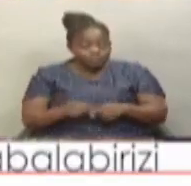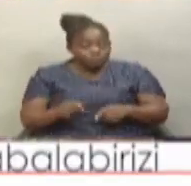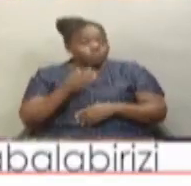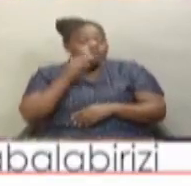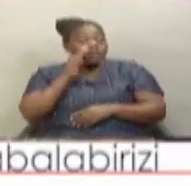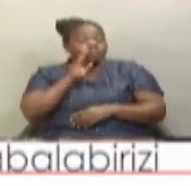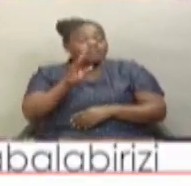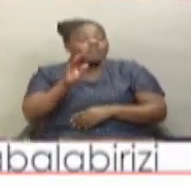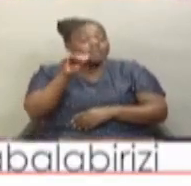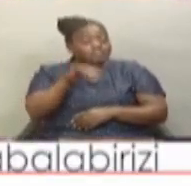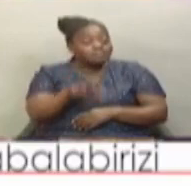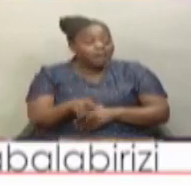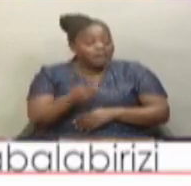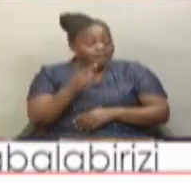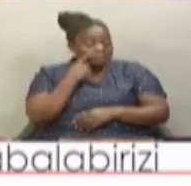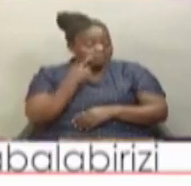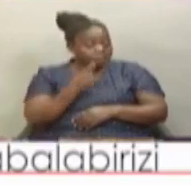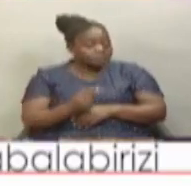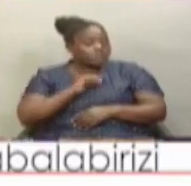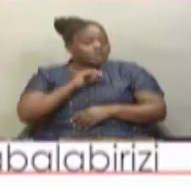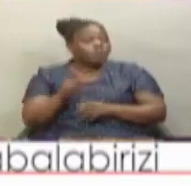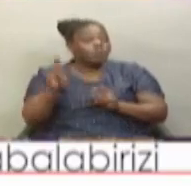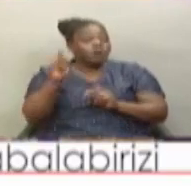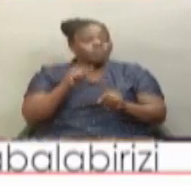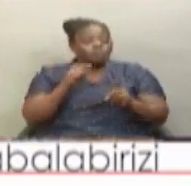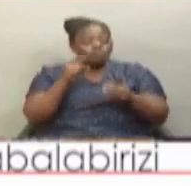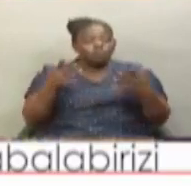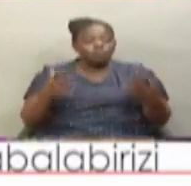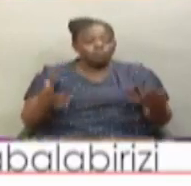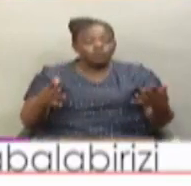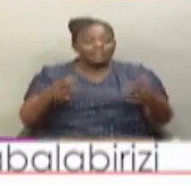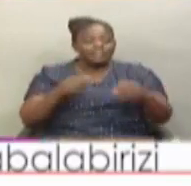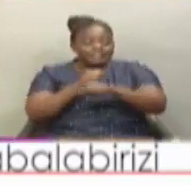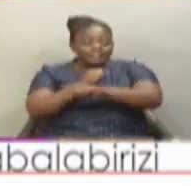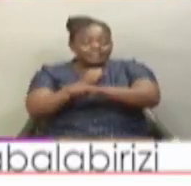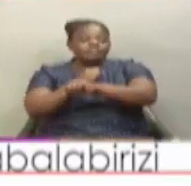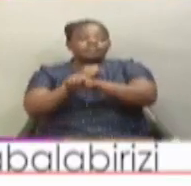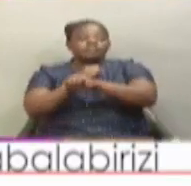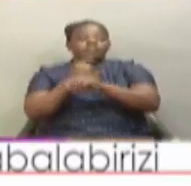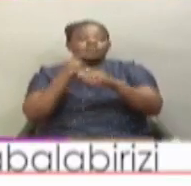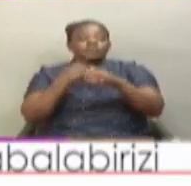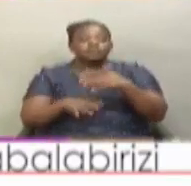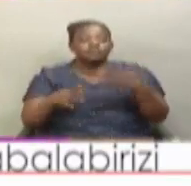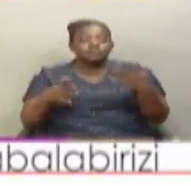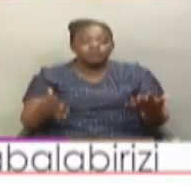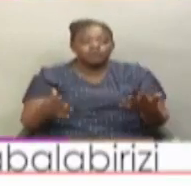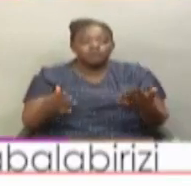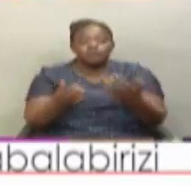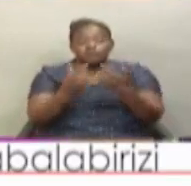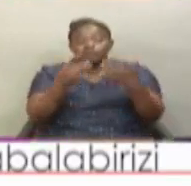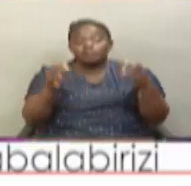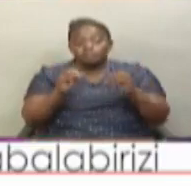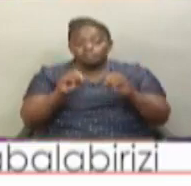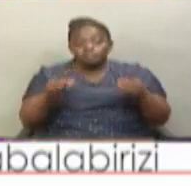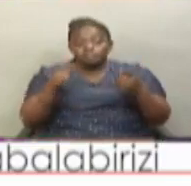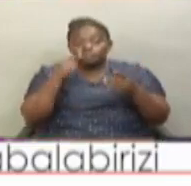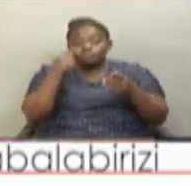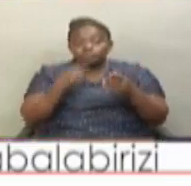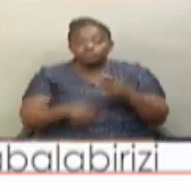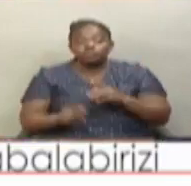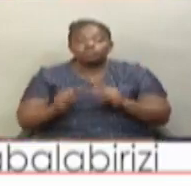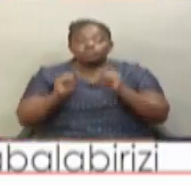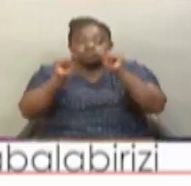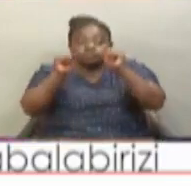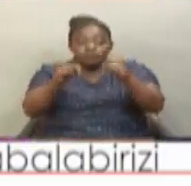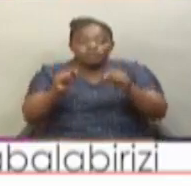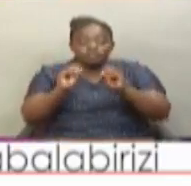baffe ayogonda era tawanise bulungi nga ku luno tekijja kuba nti namba teweze bagaye abatajjidde